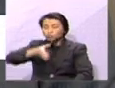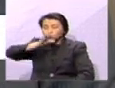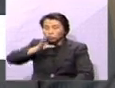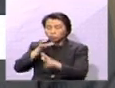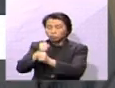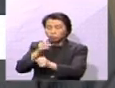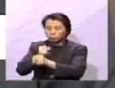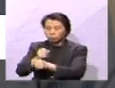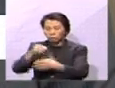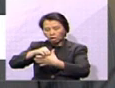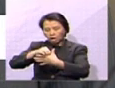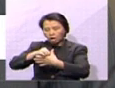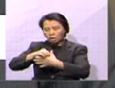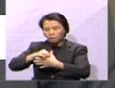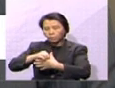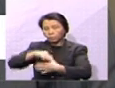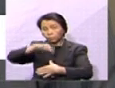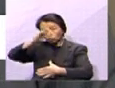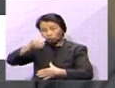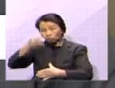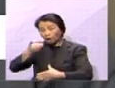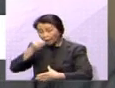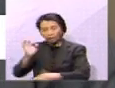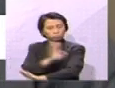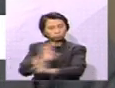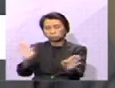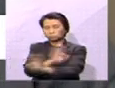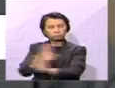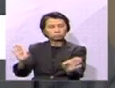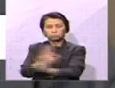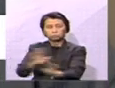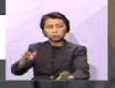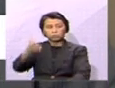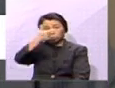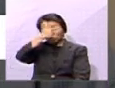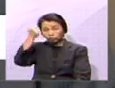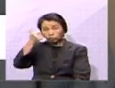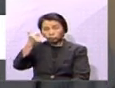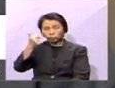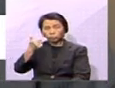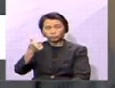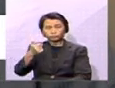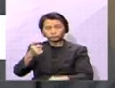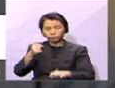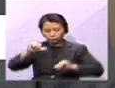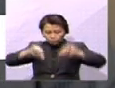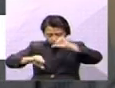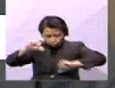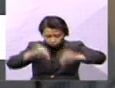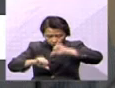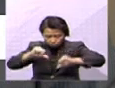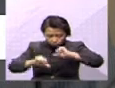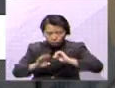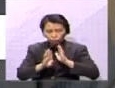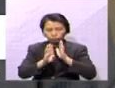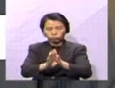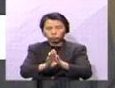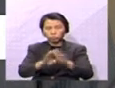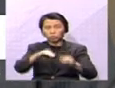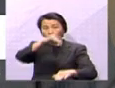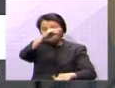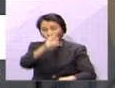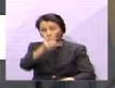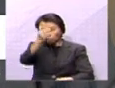atau makan daging unta di kawasan itu kena e daripada bukti sains unta di telah